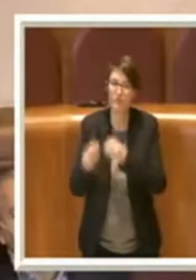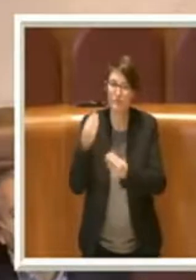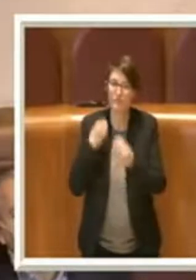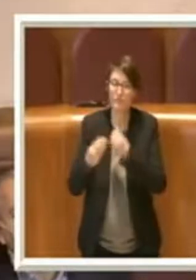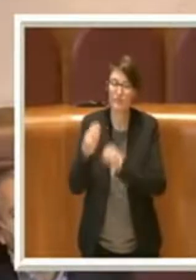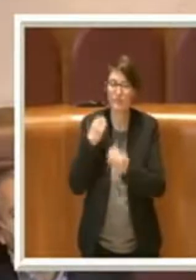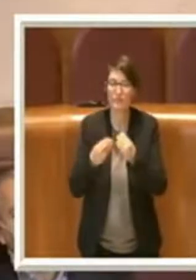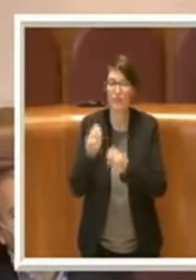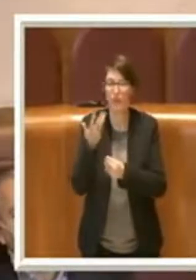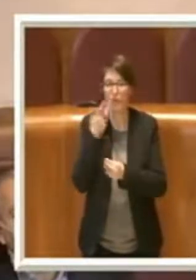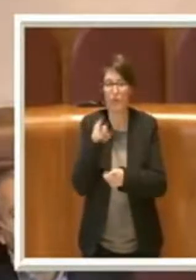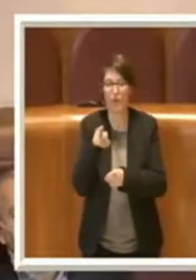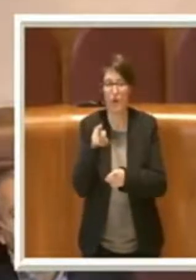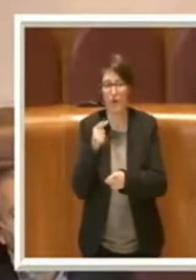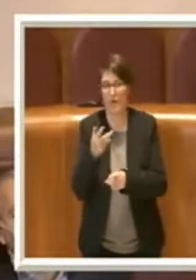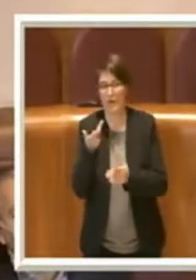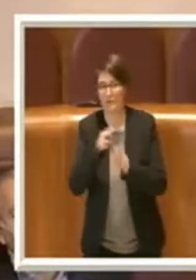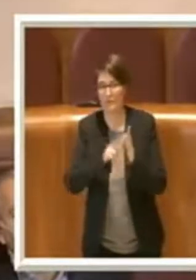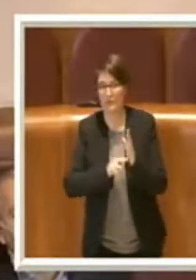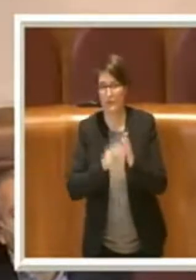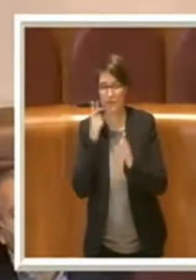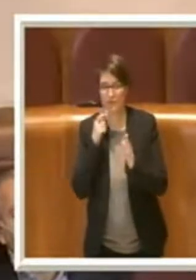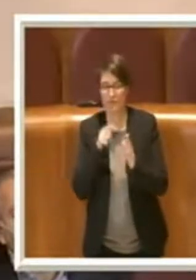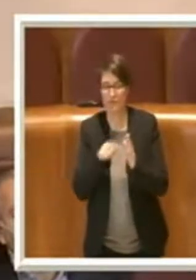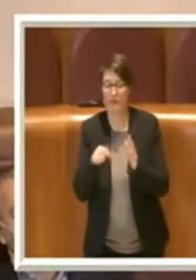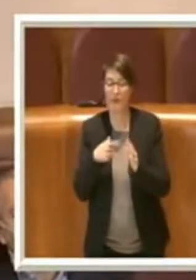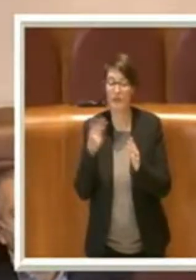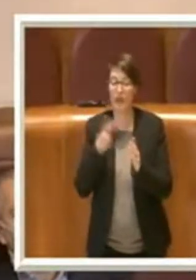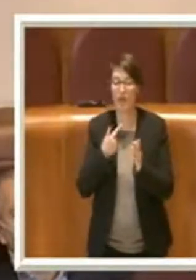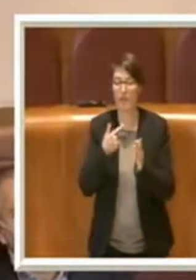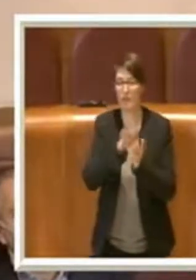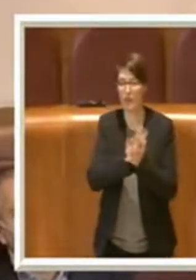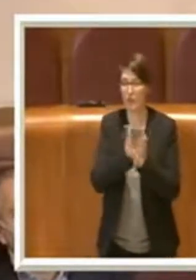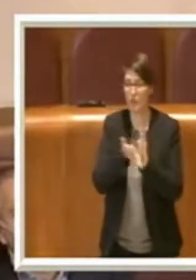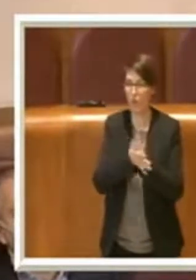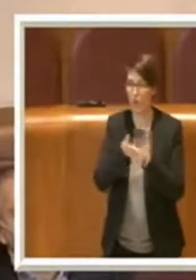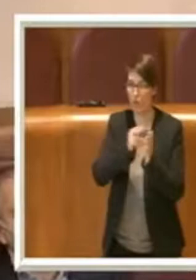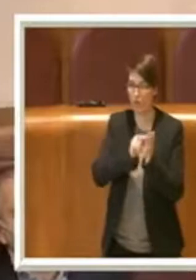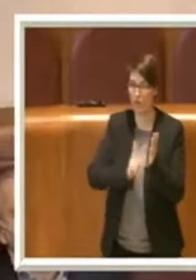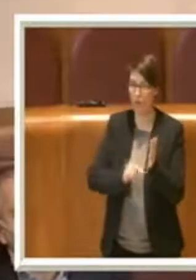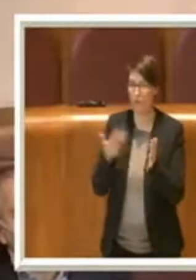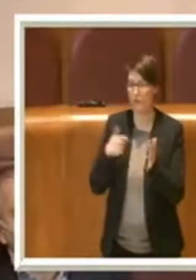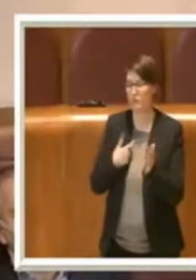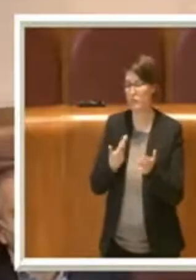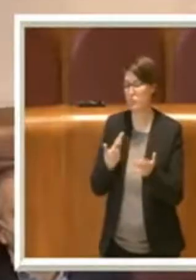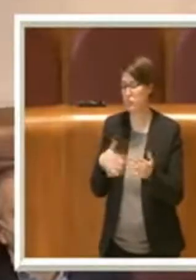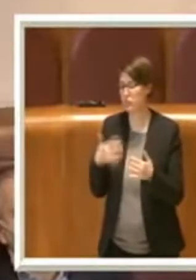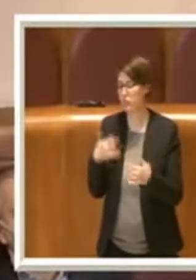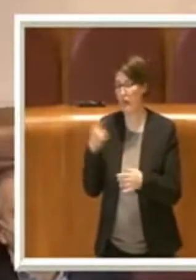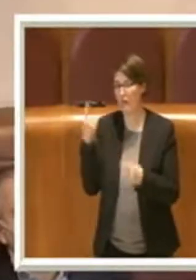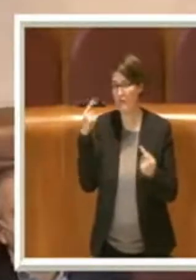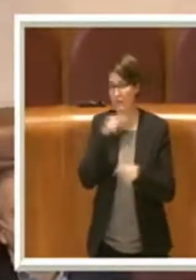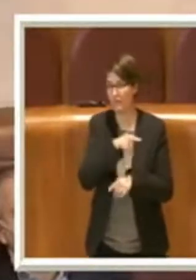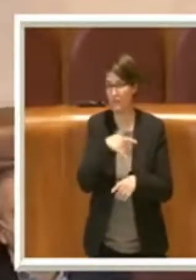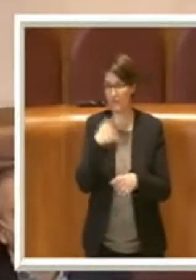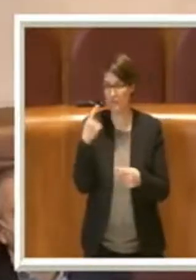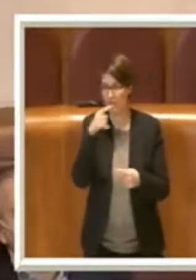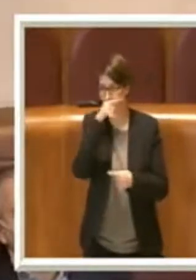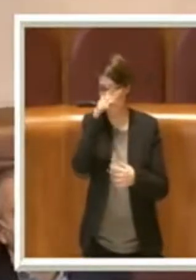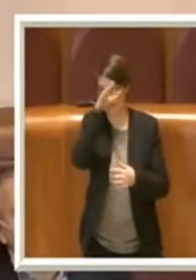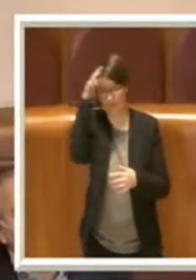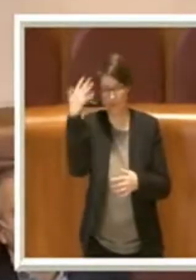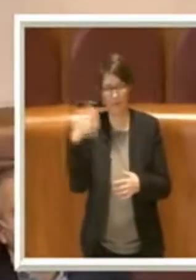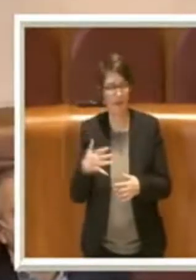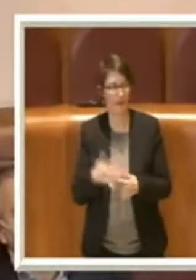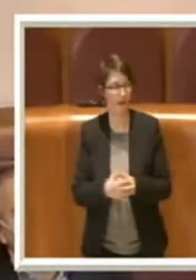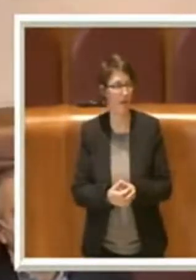questo regolamento è stato un atto travagliato, un atto che questi cittadini, queste associazioni che